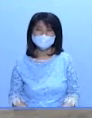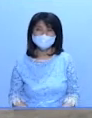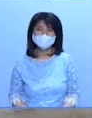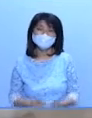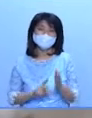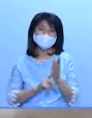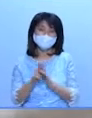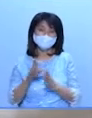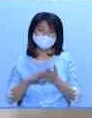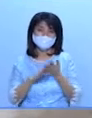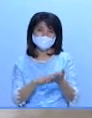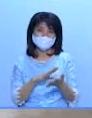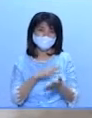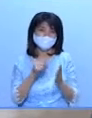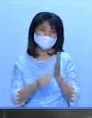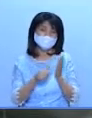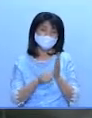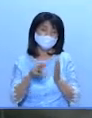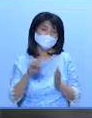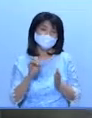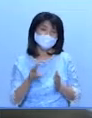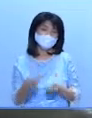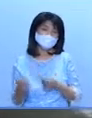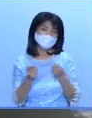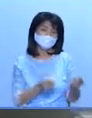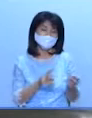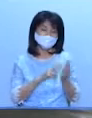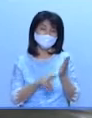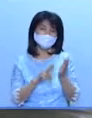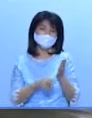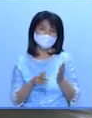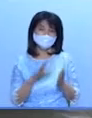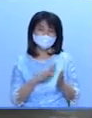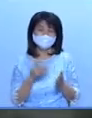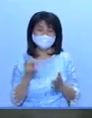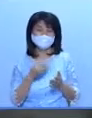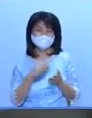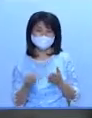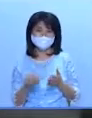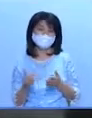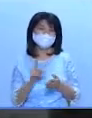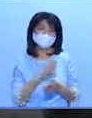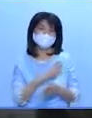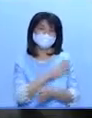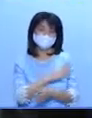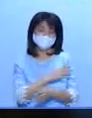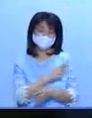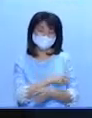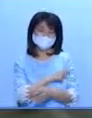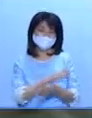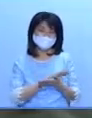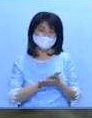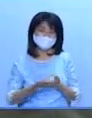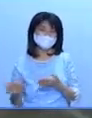Изначально в заявке указывалось 60 тонн средства, привезли 70. Излишки приобретены для того, чтобы дезинсекция в дальнейшем проходила